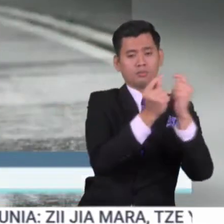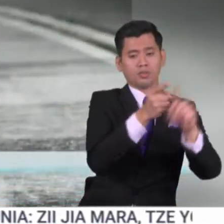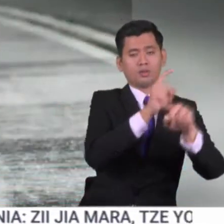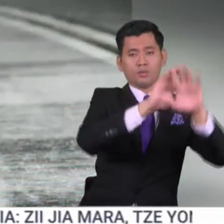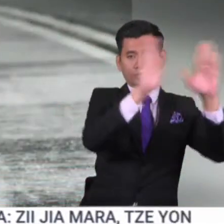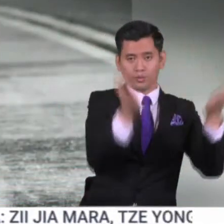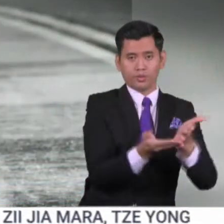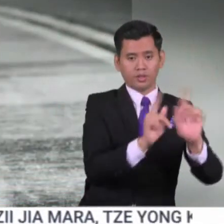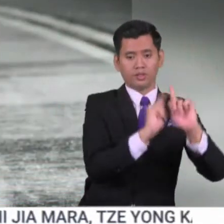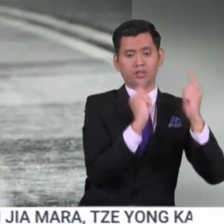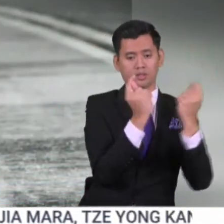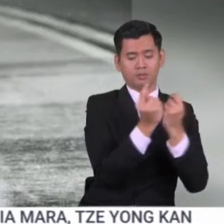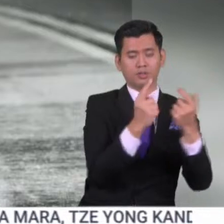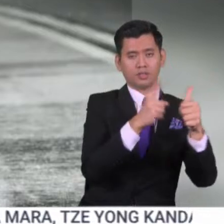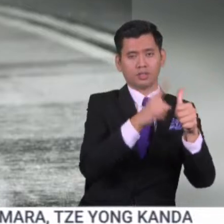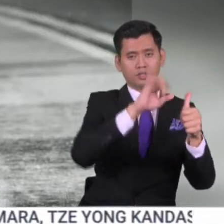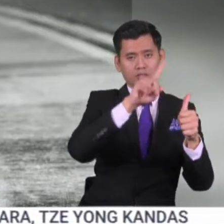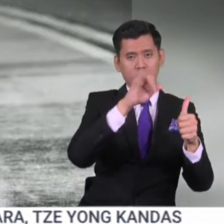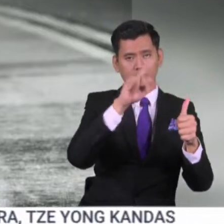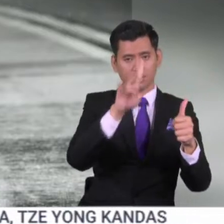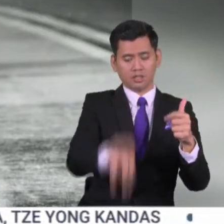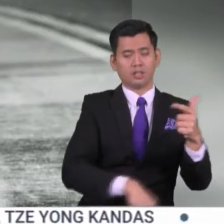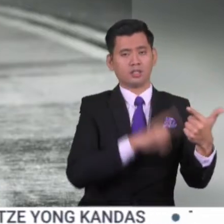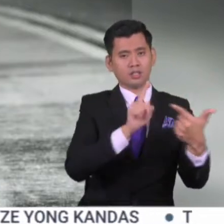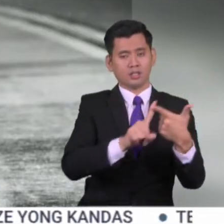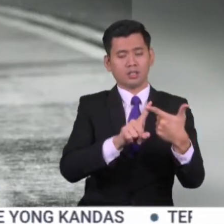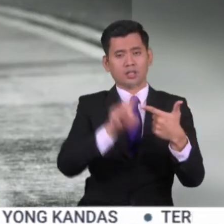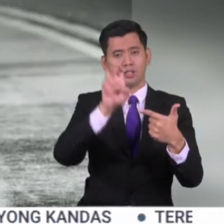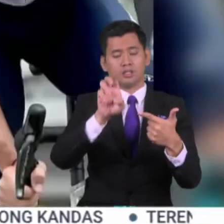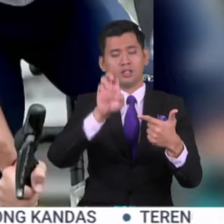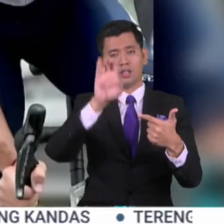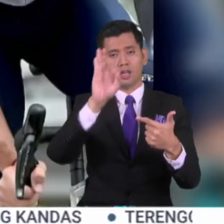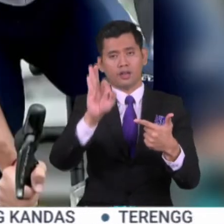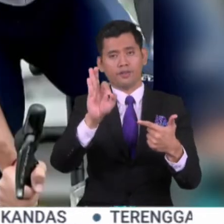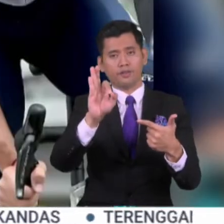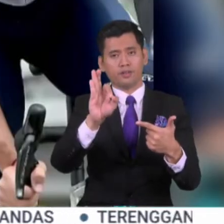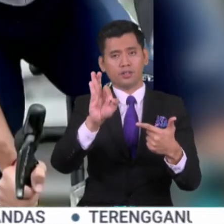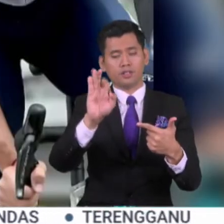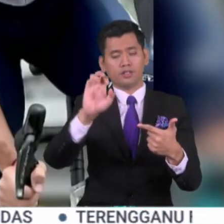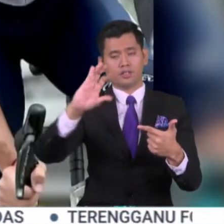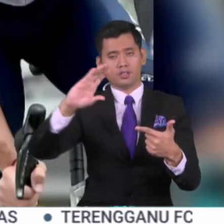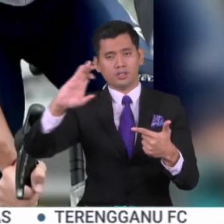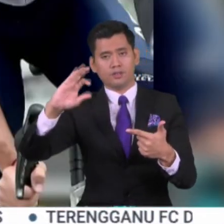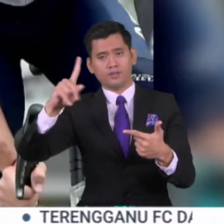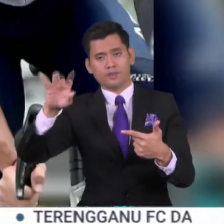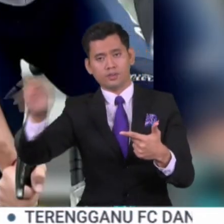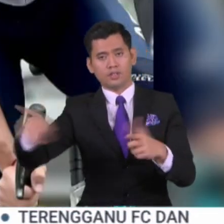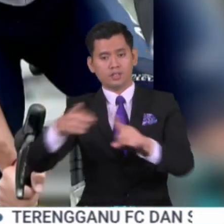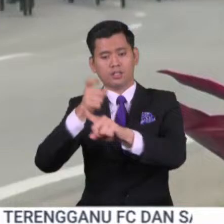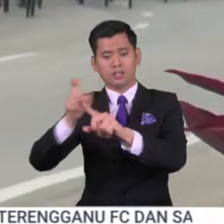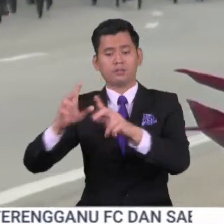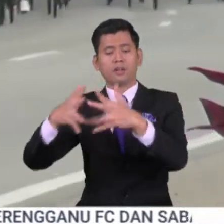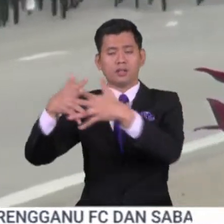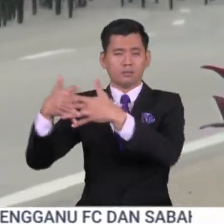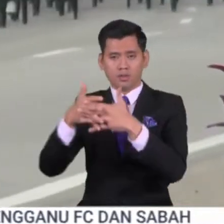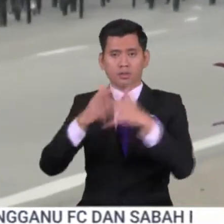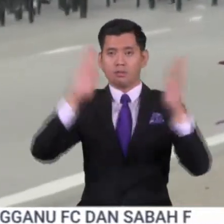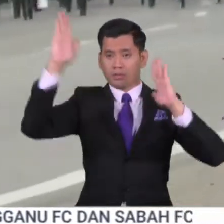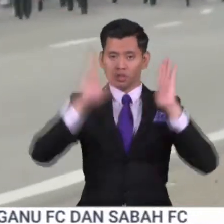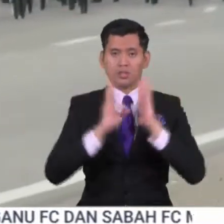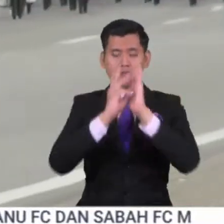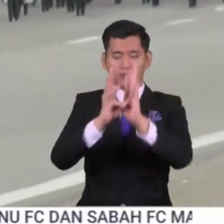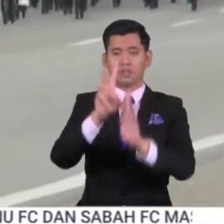team iaitu Astana Kazakhstan dari Kazakhstan dan EF education eas PO dari Amerika Syarikat Malaysia akan